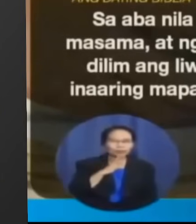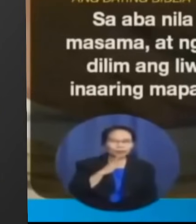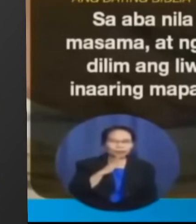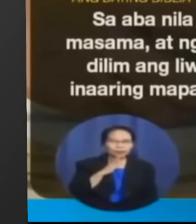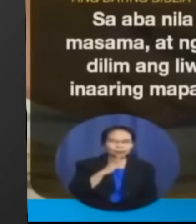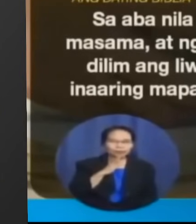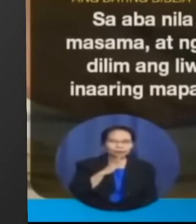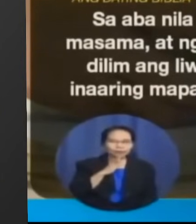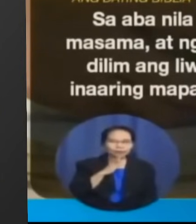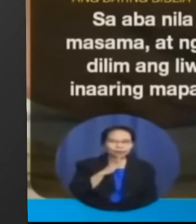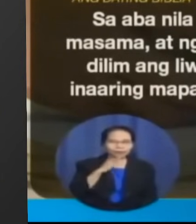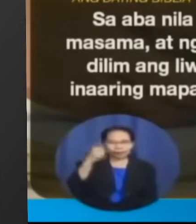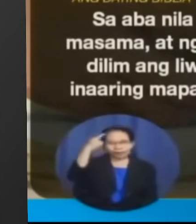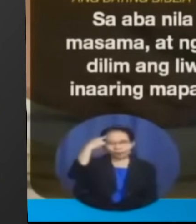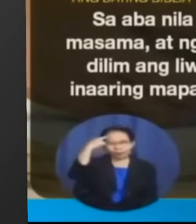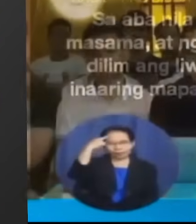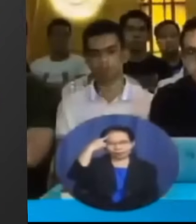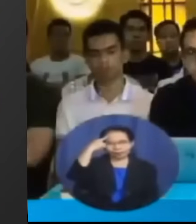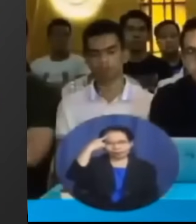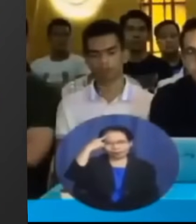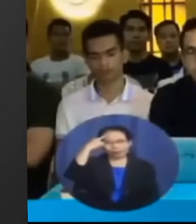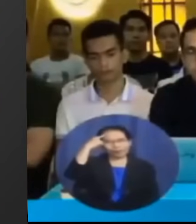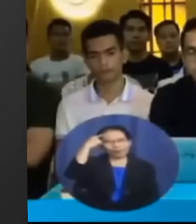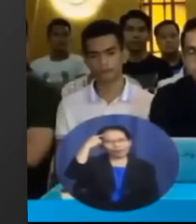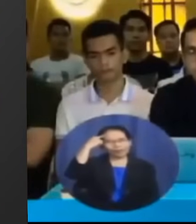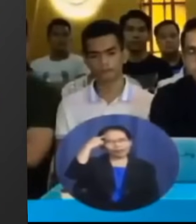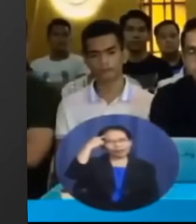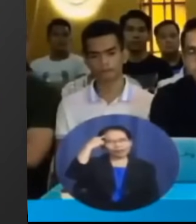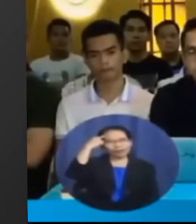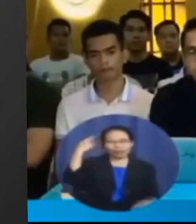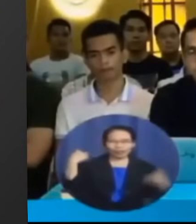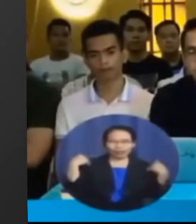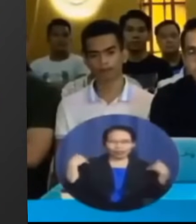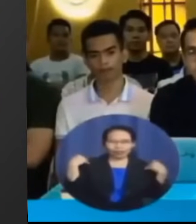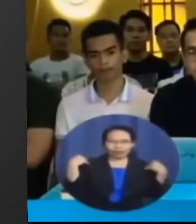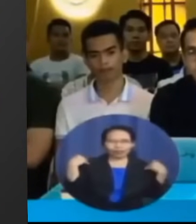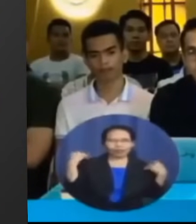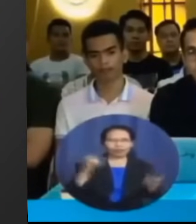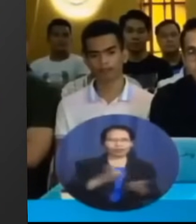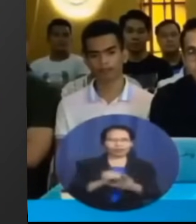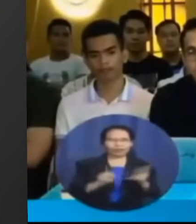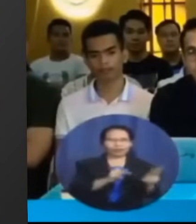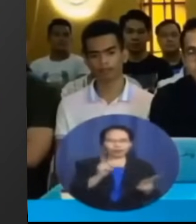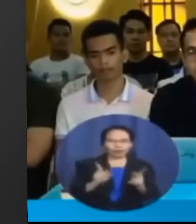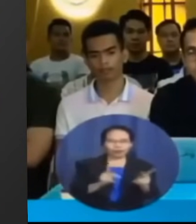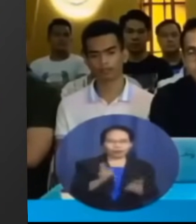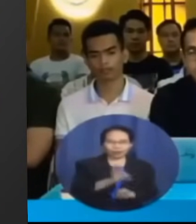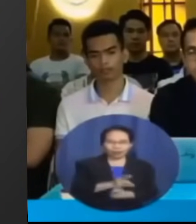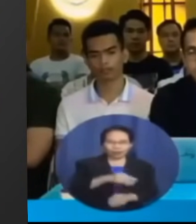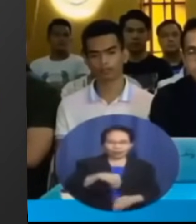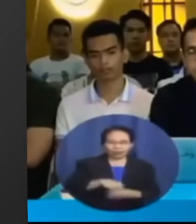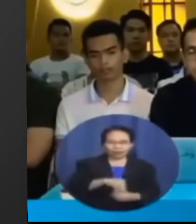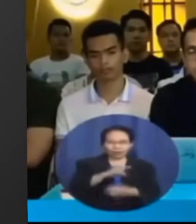mapait. Maisip mo ito, kapatid, ano? Meron talagang ganun tao sa